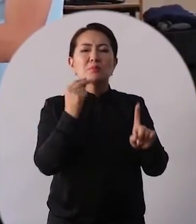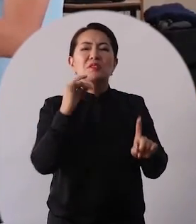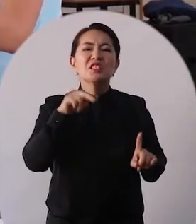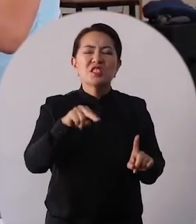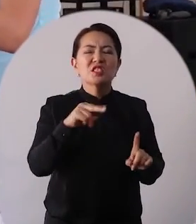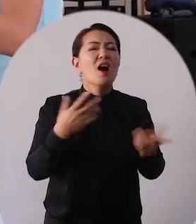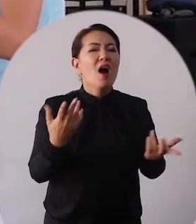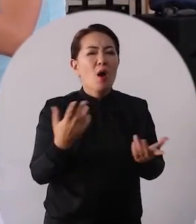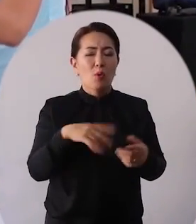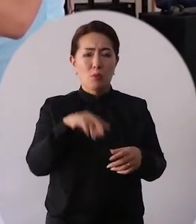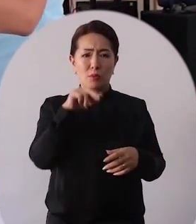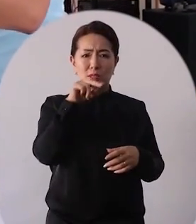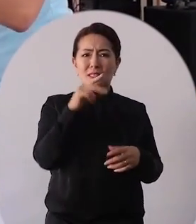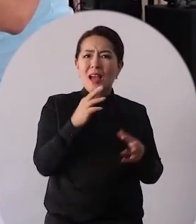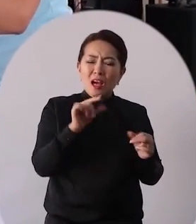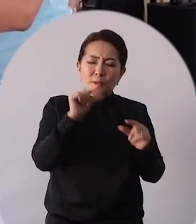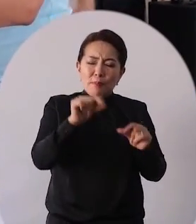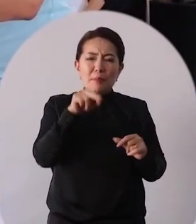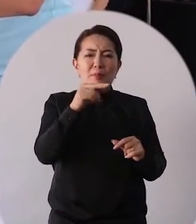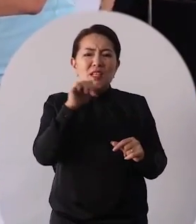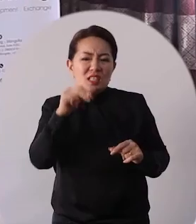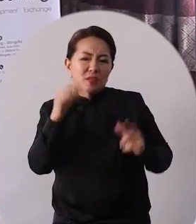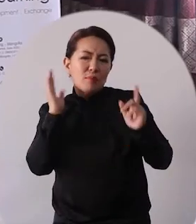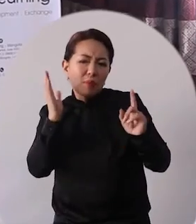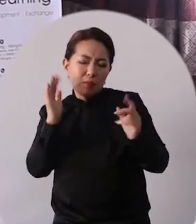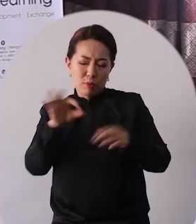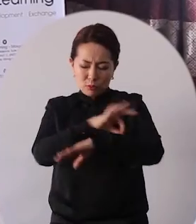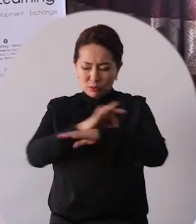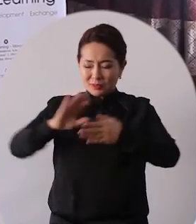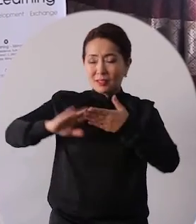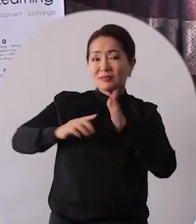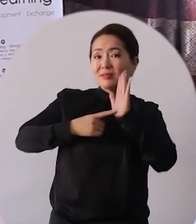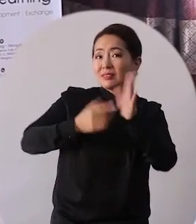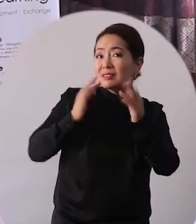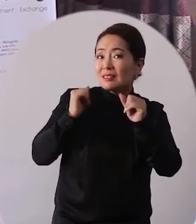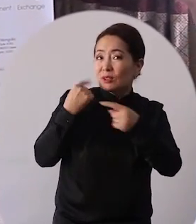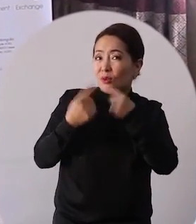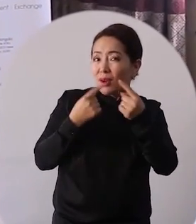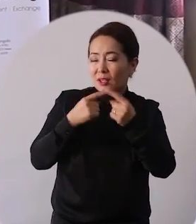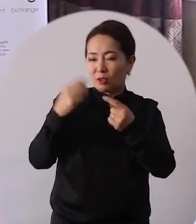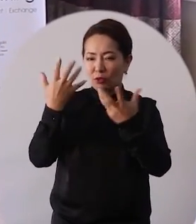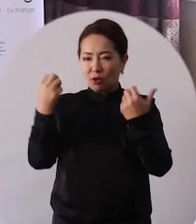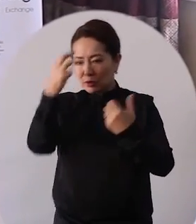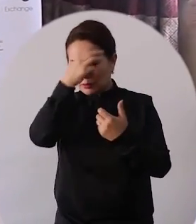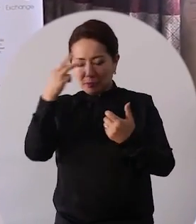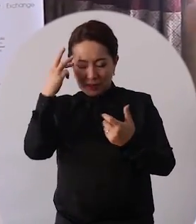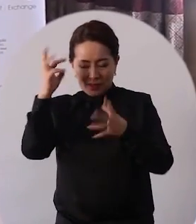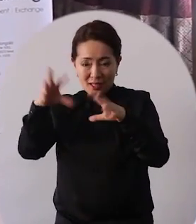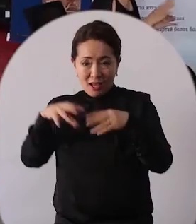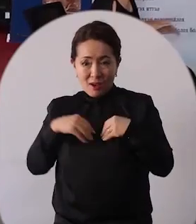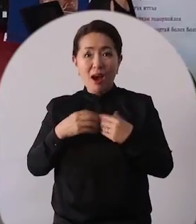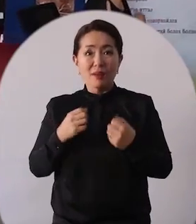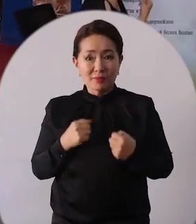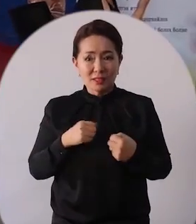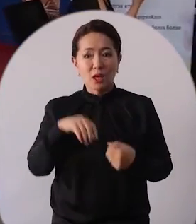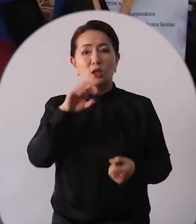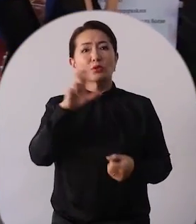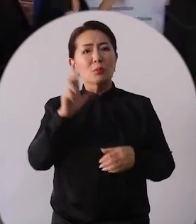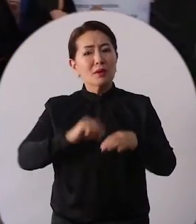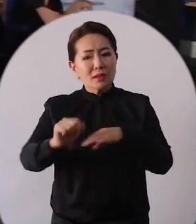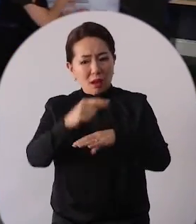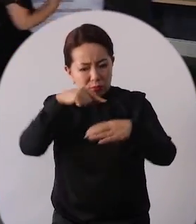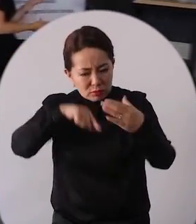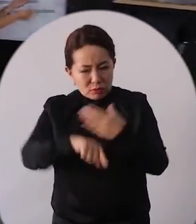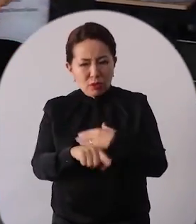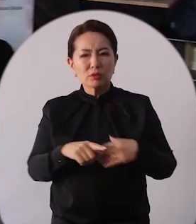богино хугацаанд хэрхэн пич хийх, хэрхэн төслөө танилцуулах талаар мэдлэг практик тооцоолсон маш их мэдлэгийг хурдлуул авсан баг. Сүхбаатар аймгийн